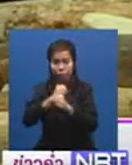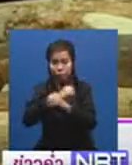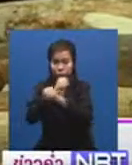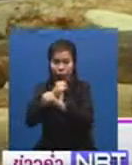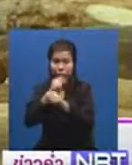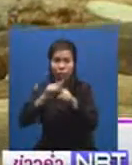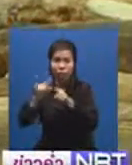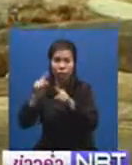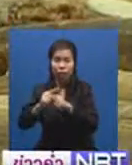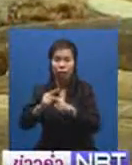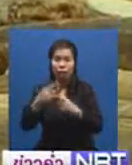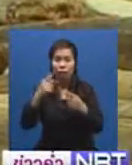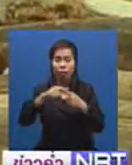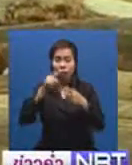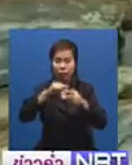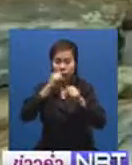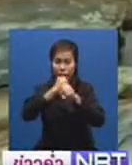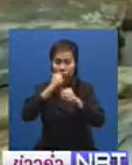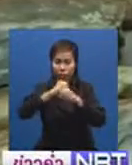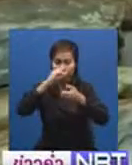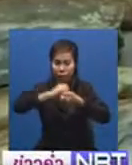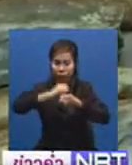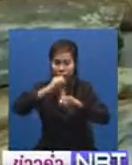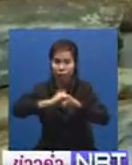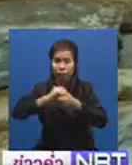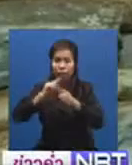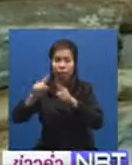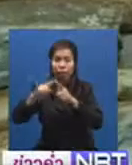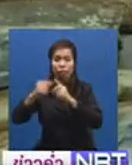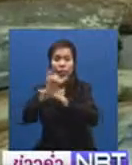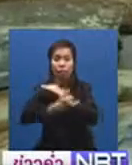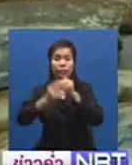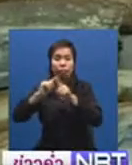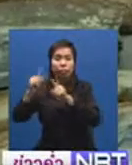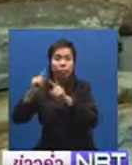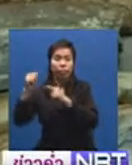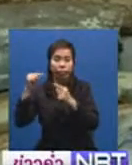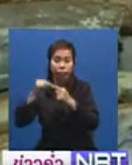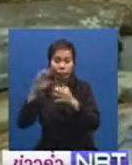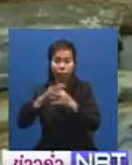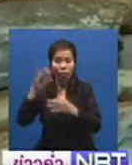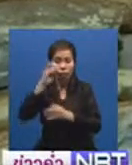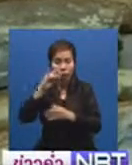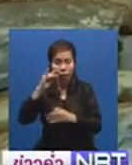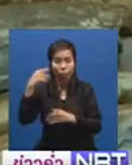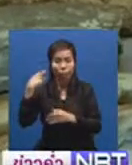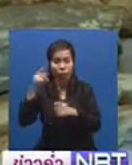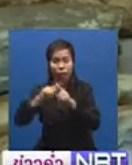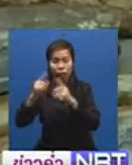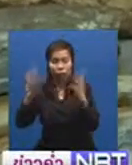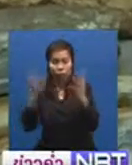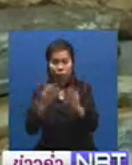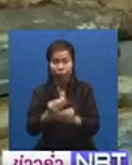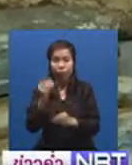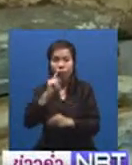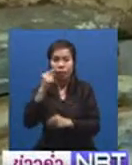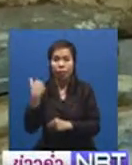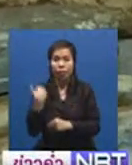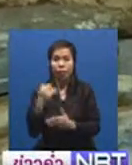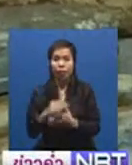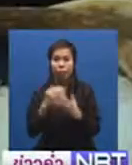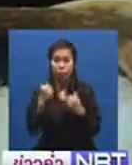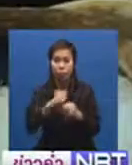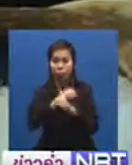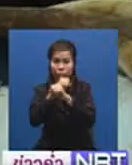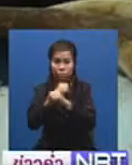อนุสนธิสัญญาว่าด้วยการค้าระหว่างประเทศชนิดสัตว์ป่าและพืชป่าใกล้สูนพันธุ์หรือไซเตสเพื่อป้อง